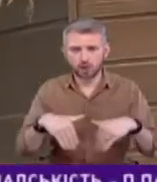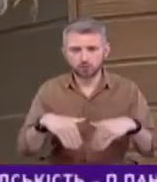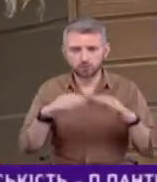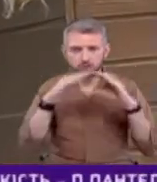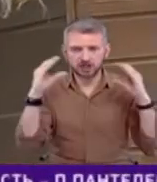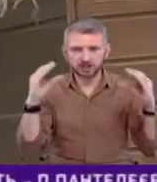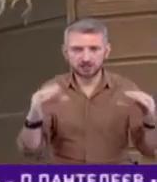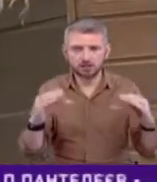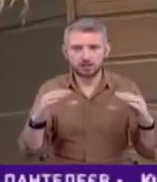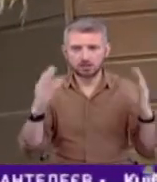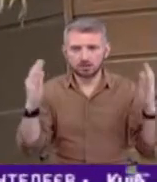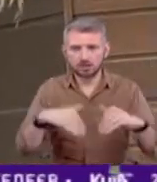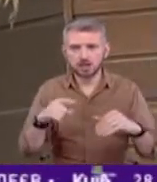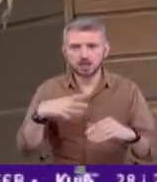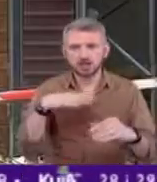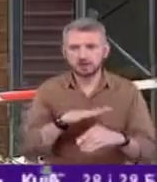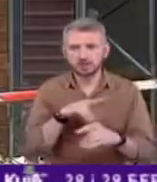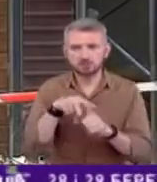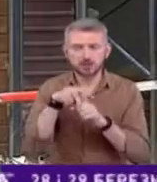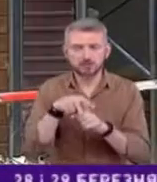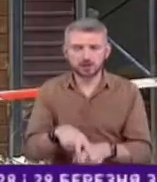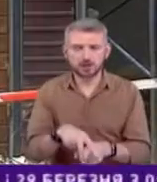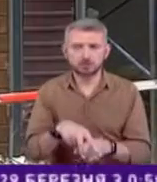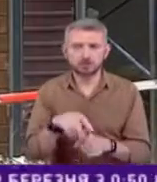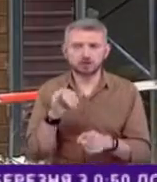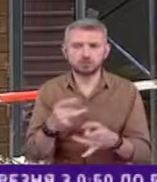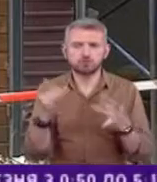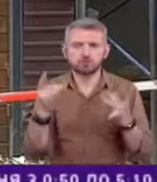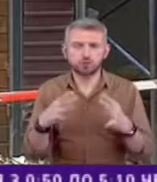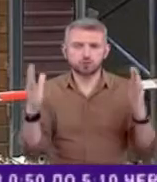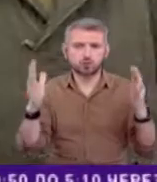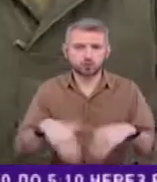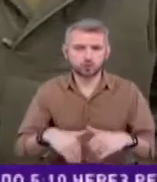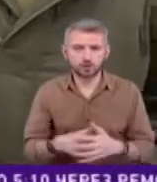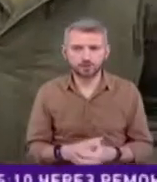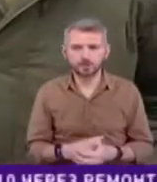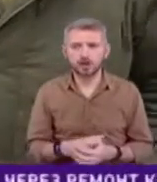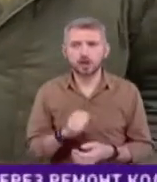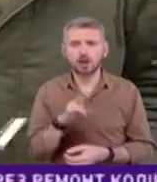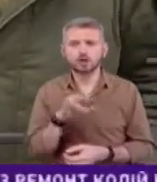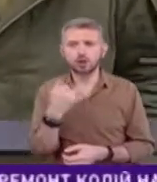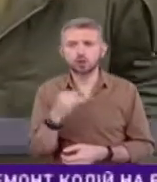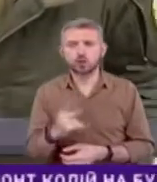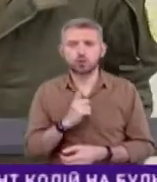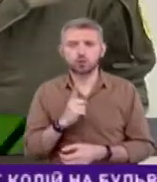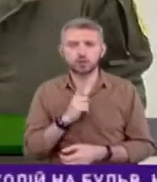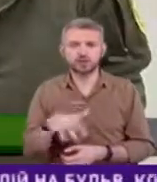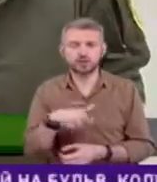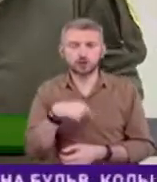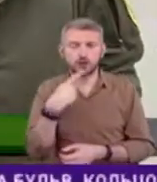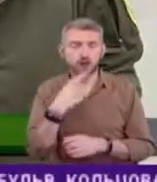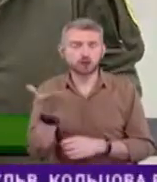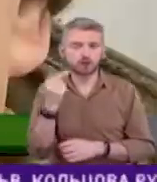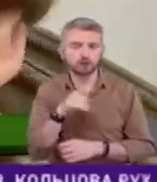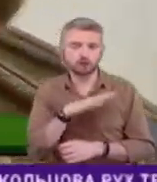плит, які не витримали навантаження і просто рухнули. Анатолій – охоронець території. Каже, давно